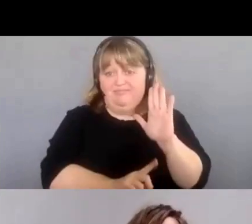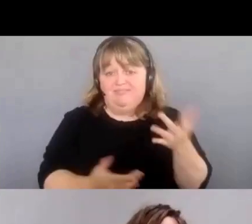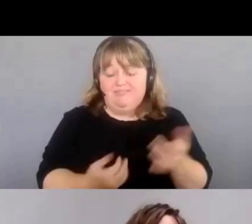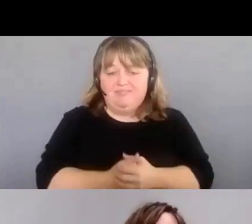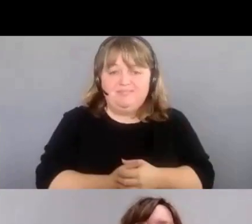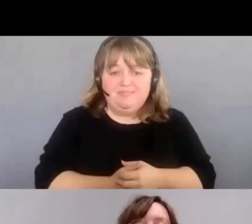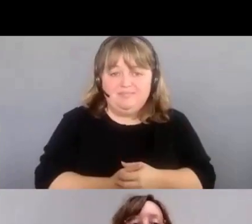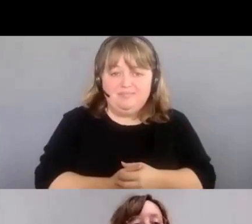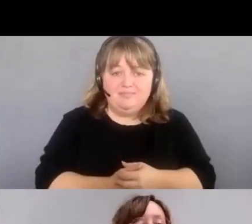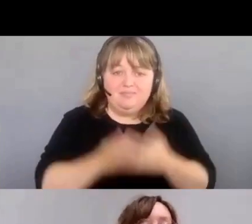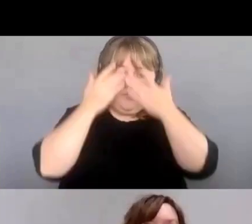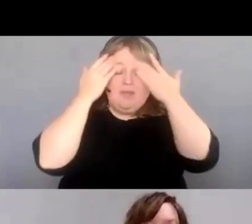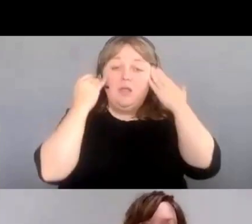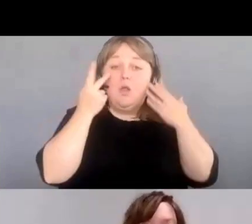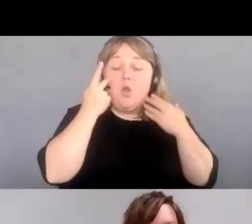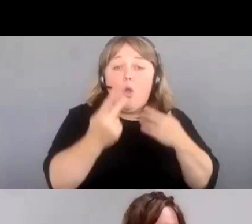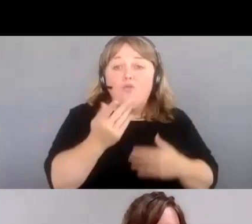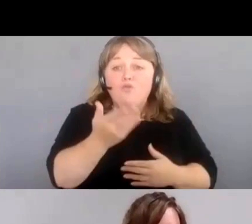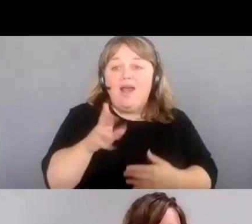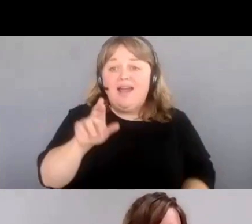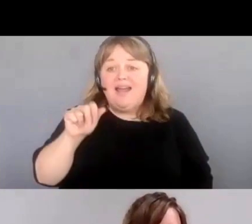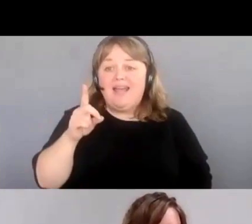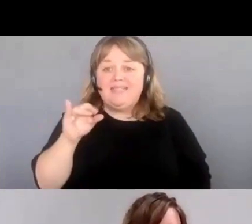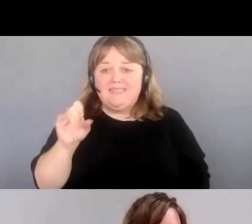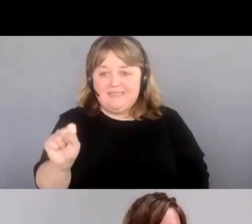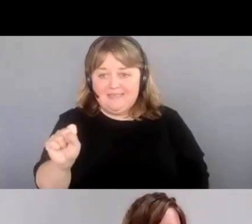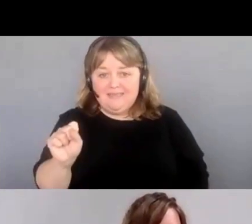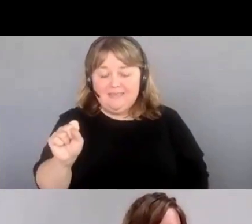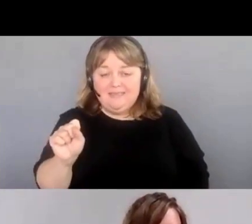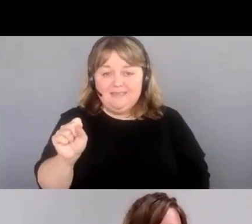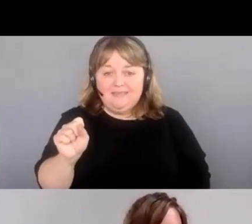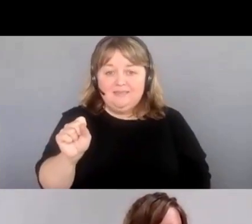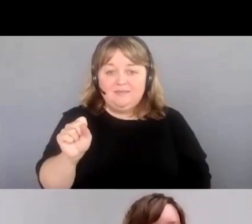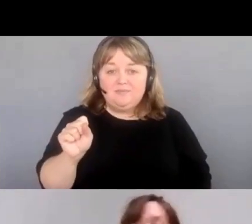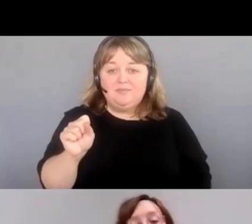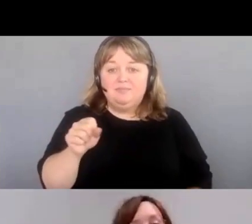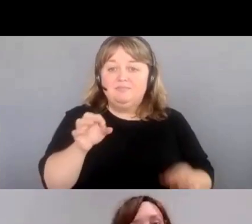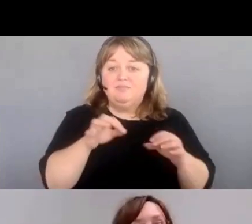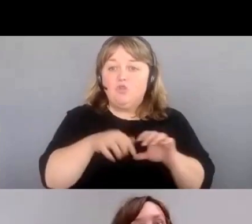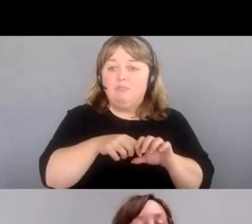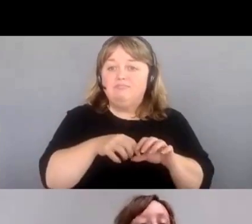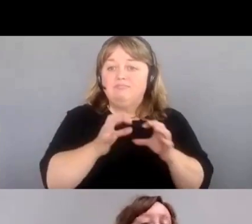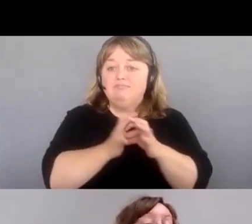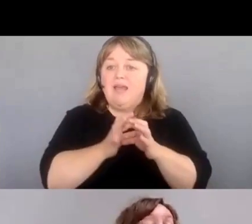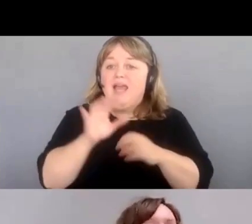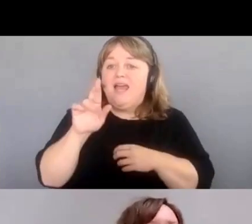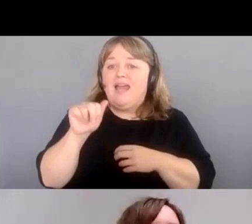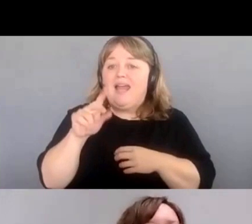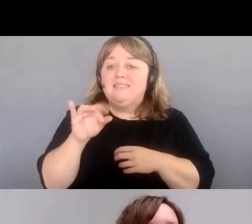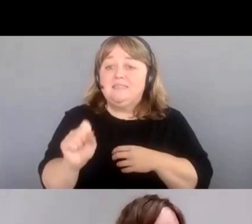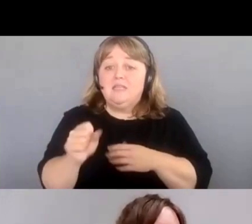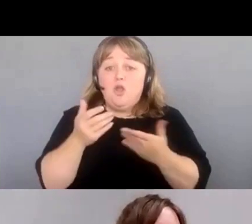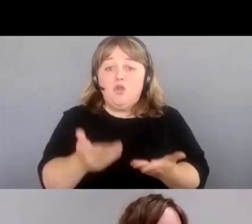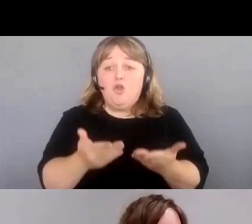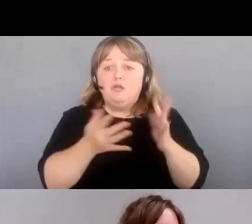Et ici, on voit les radis. Puis, ça, là, je suis en train de vous raconter les légumes